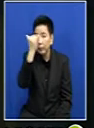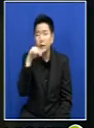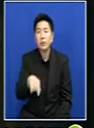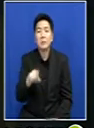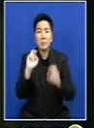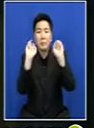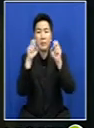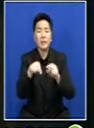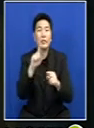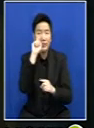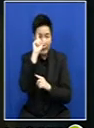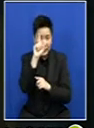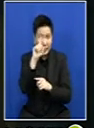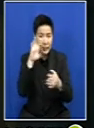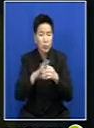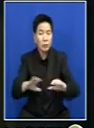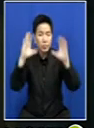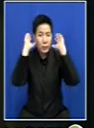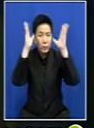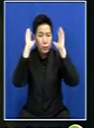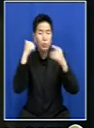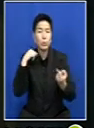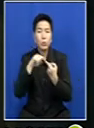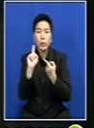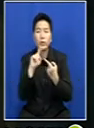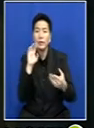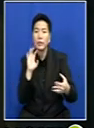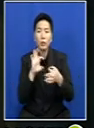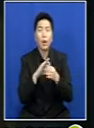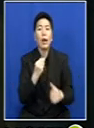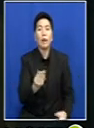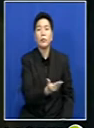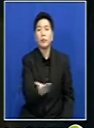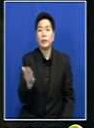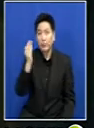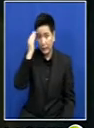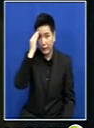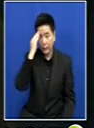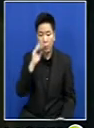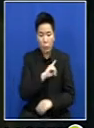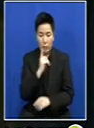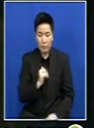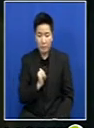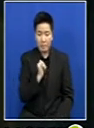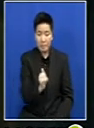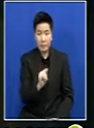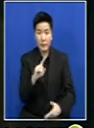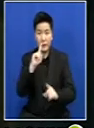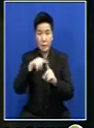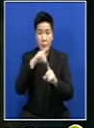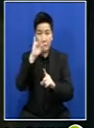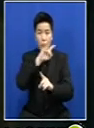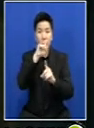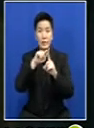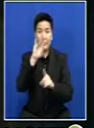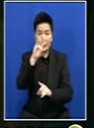อีกประเด็นหนึ่งเนี่ยก็คือประเด็นเรื่องการรณรงค์ในเรื่องของให้ทราบว่าวันลงประชามติวันที่7สิงหา